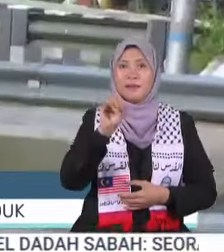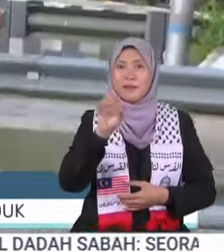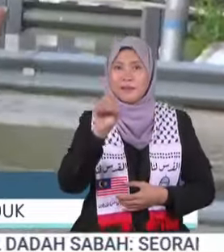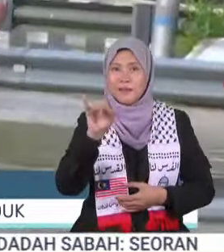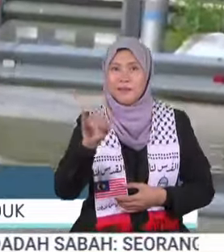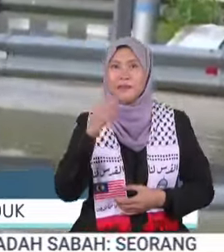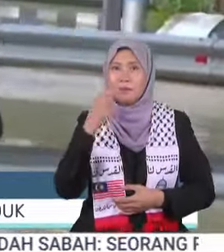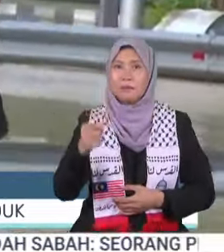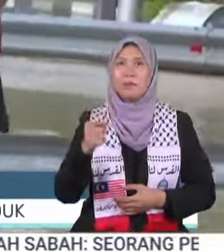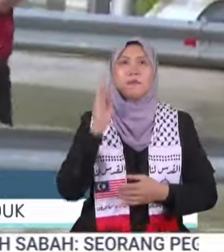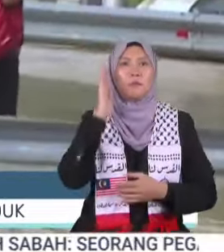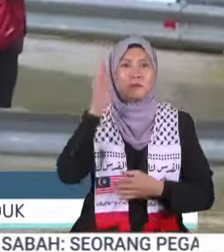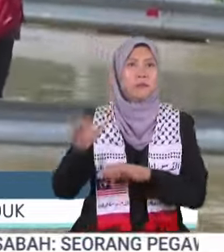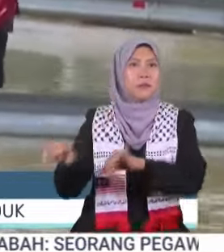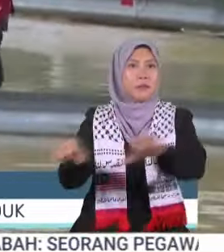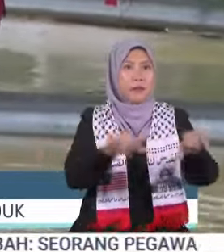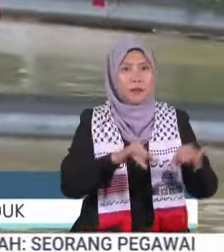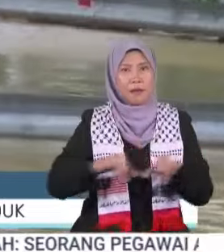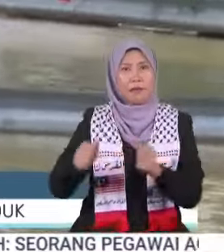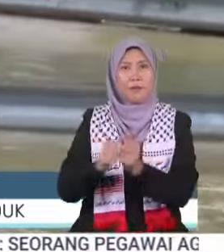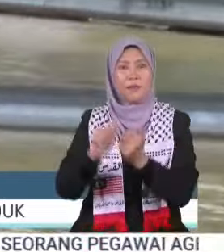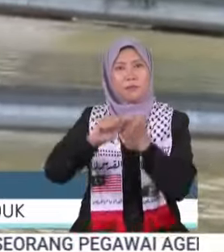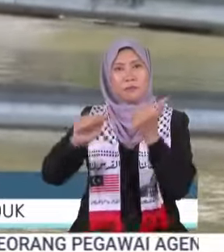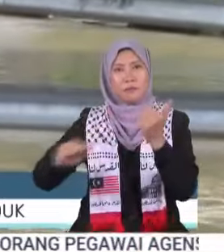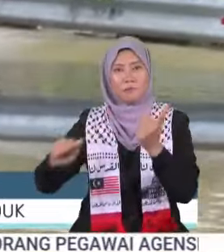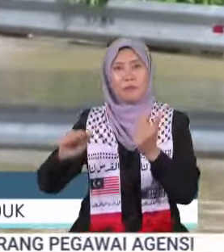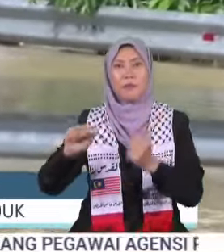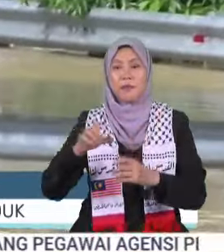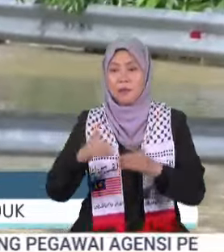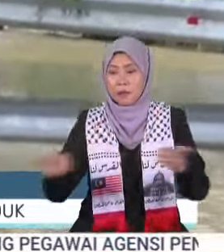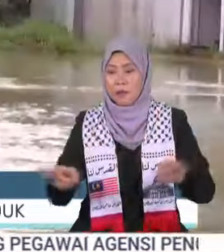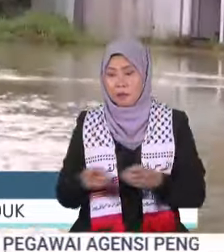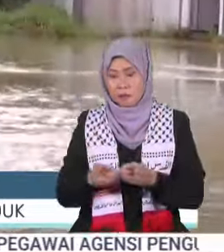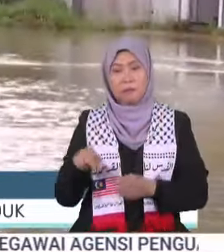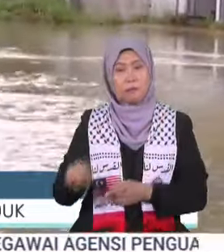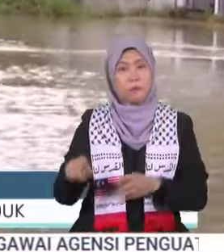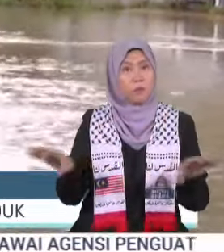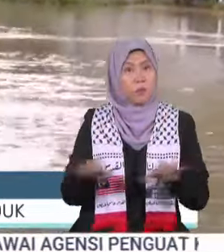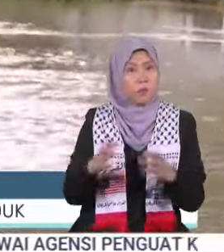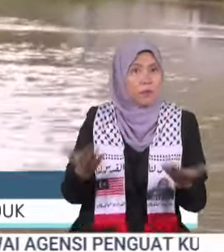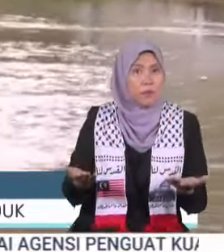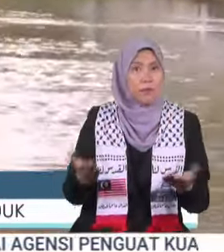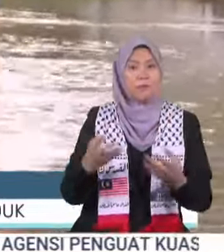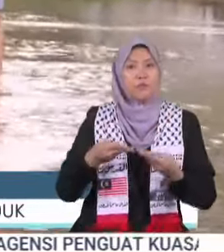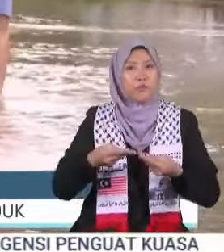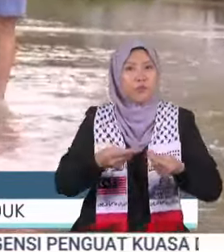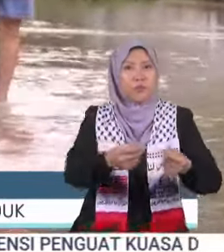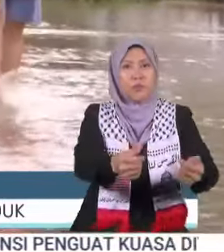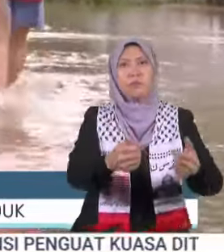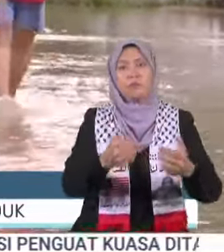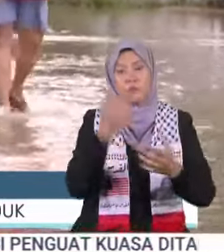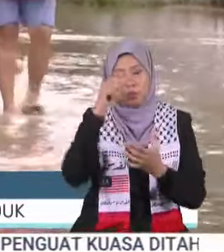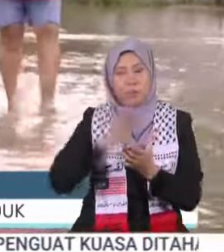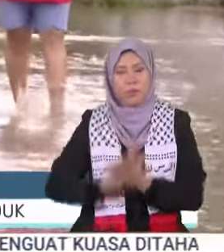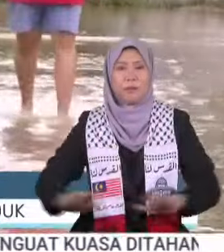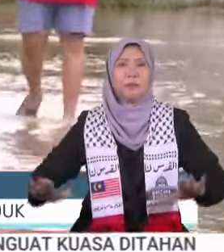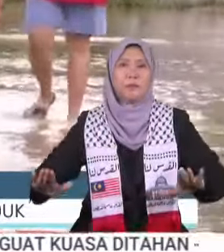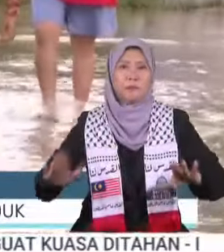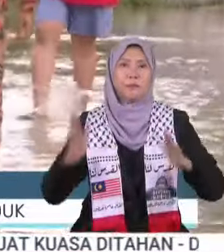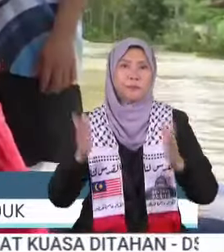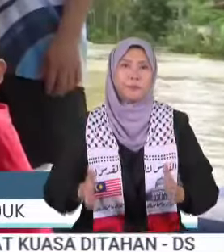dilaksana dengan diselaras bersama jawatankuasa Bencana Daerah ia dibuat bagi memastikan kelancaran operasi